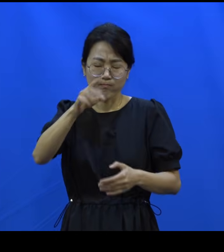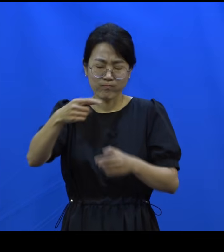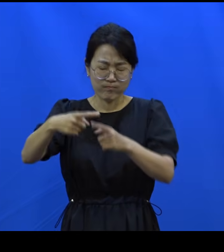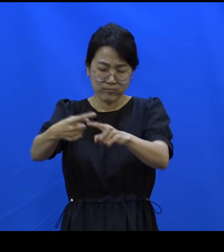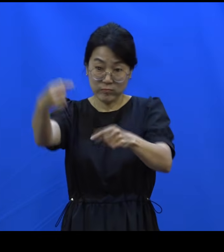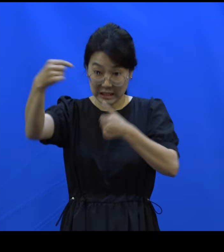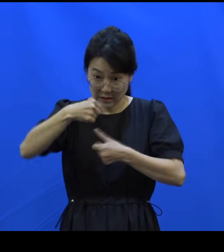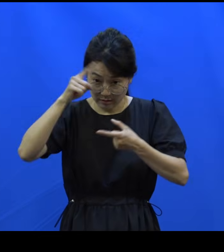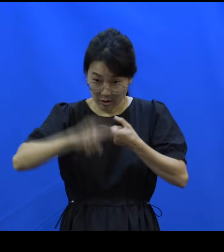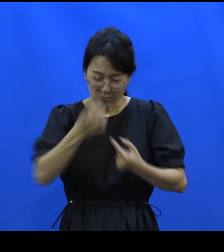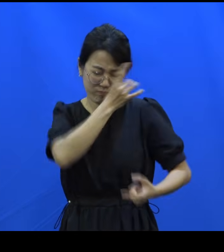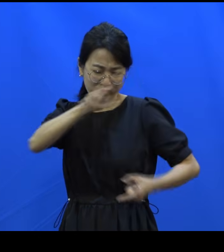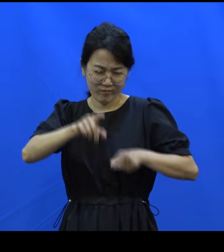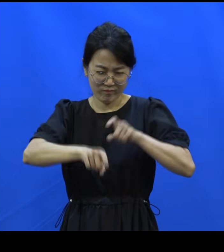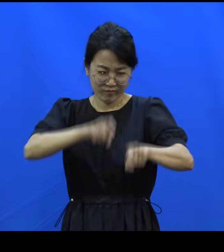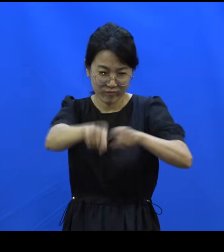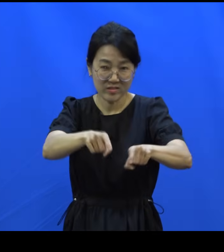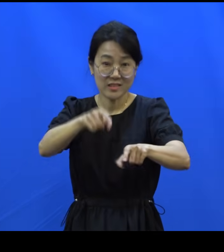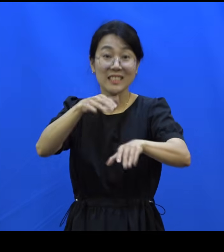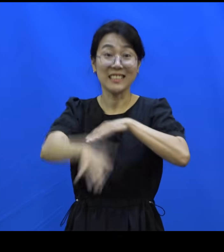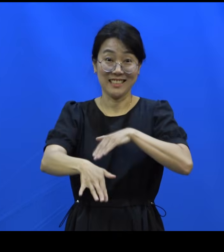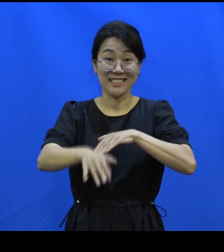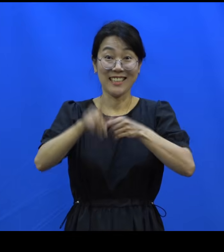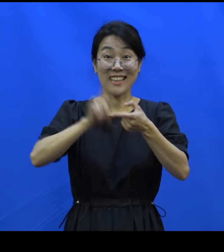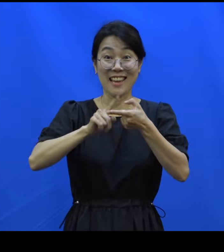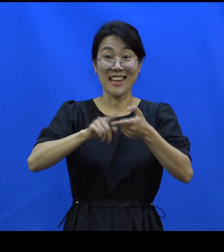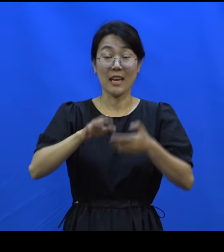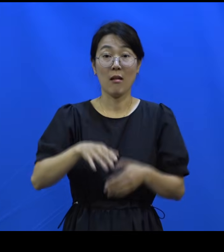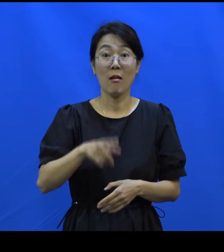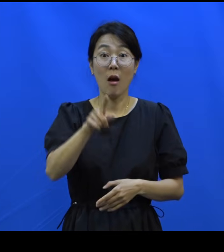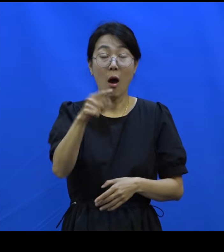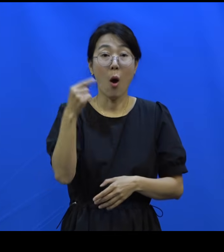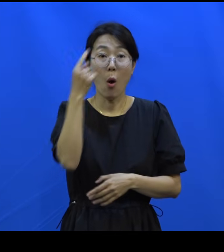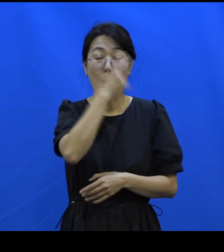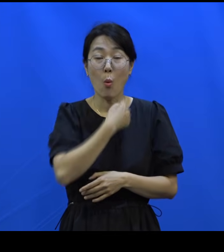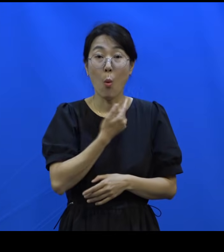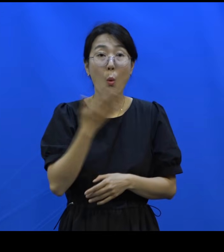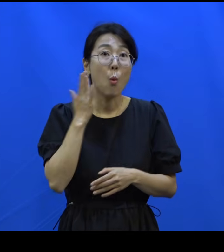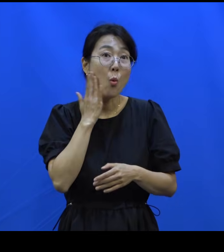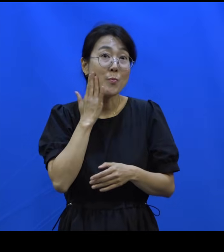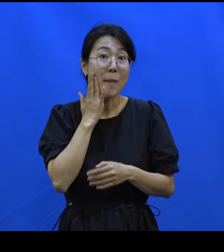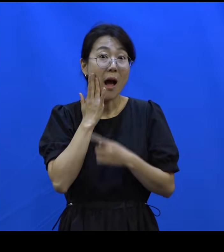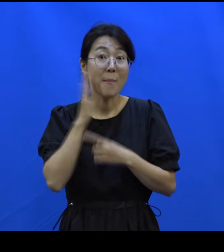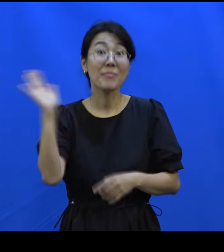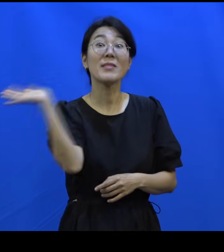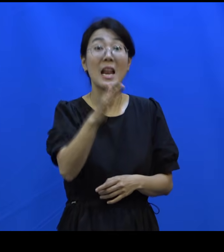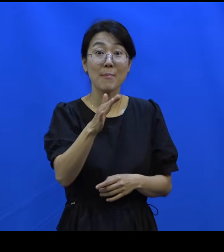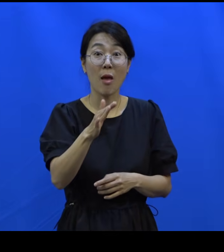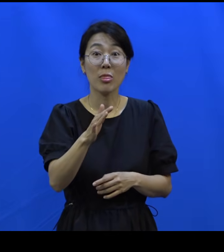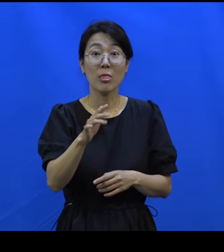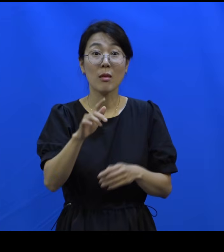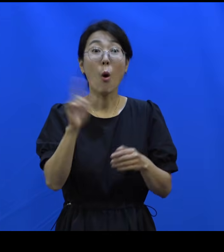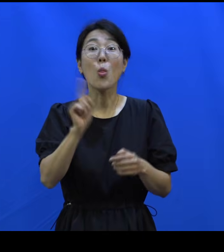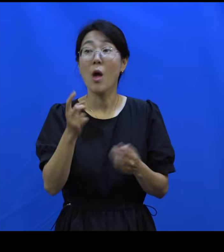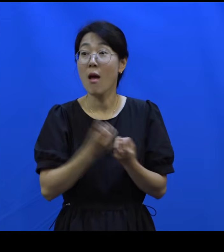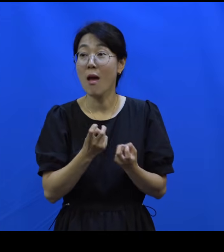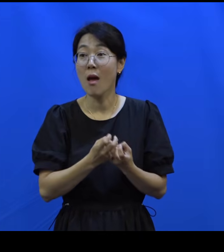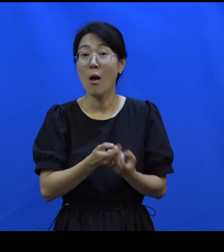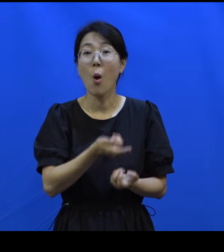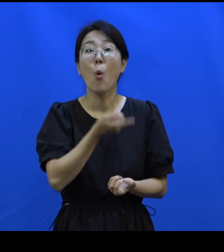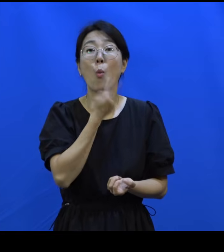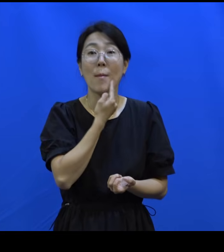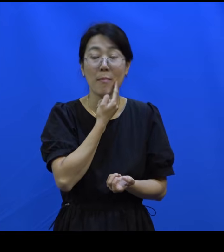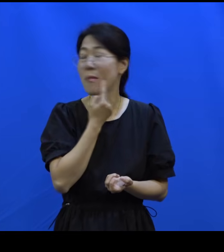치고도 왼뺨을 돌려대라. 또 그 외에도 오늘 여러분들 읽을 때 어떻게